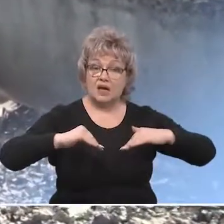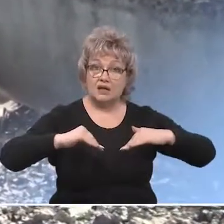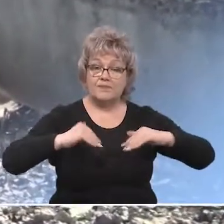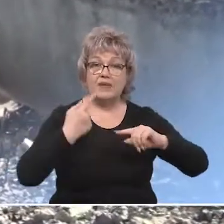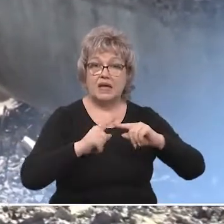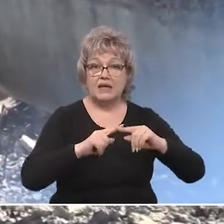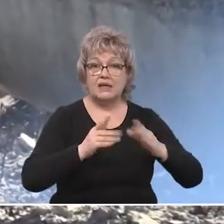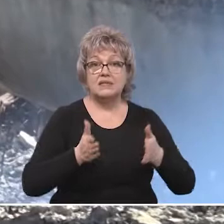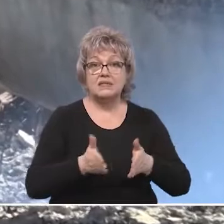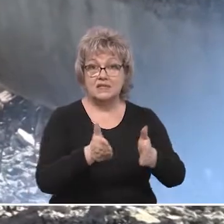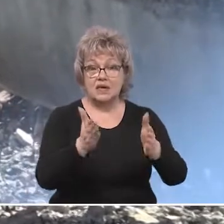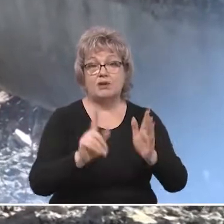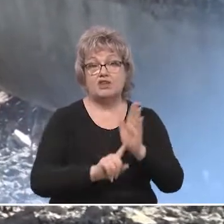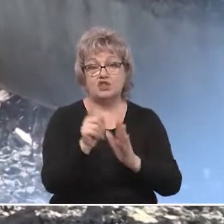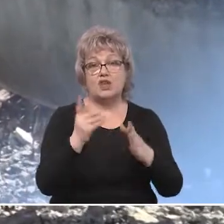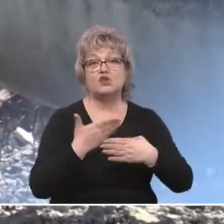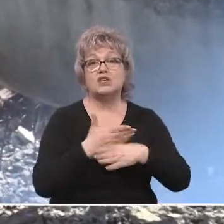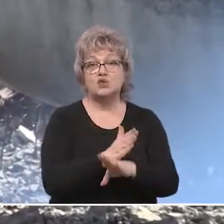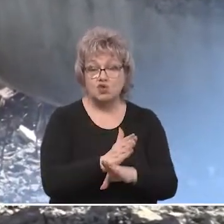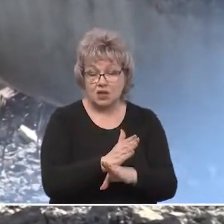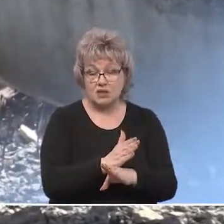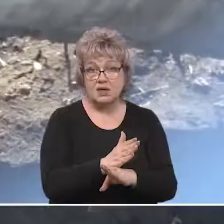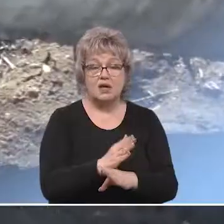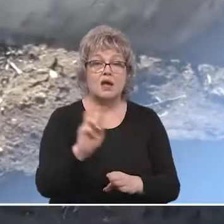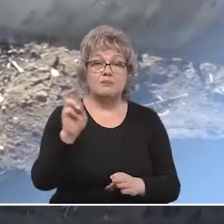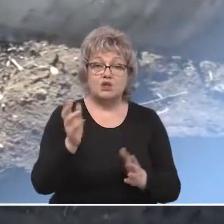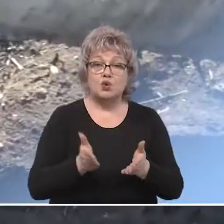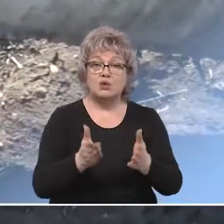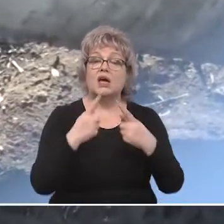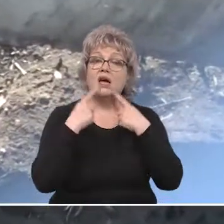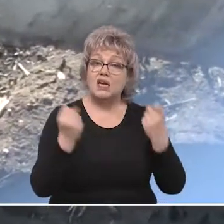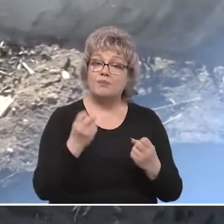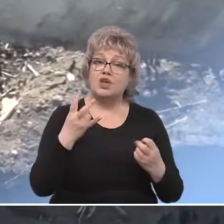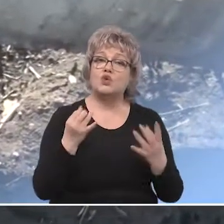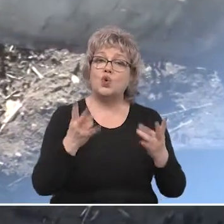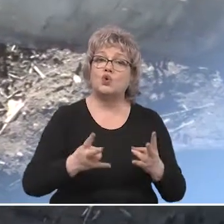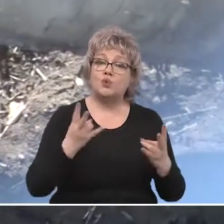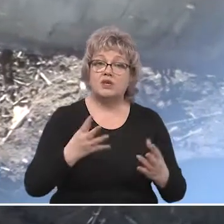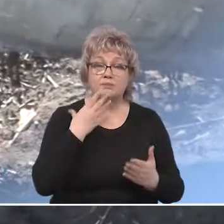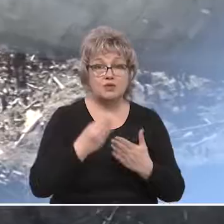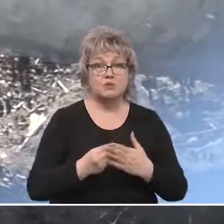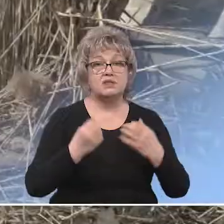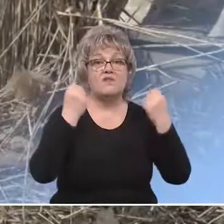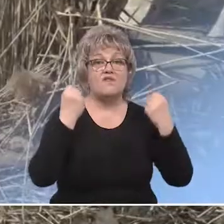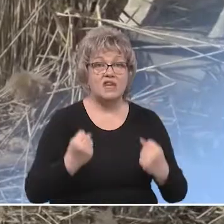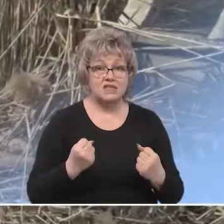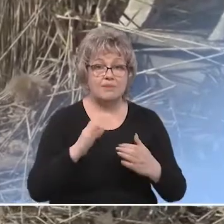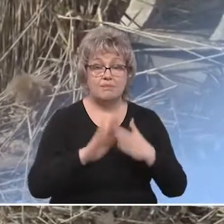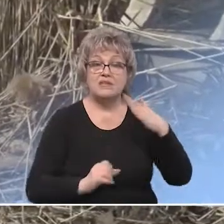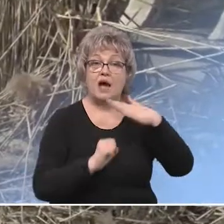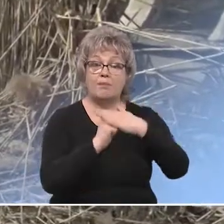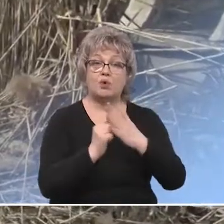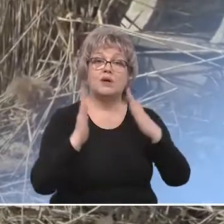проседание всей этой системы. Лотки начинают разрушаться, проседать. Бетон лотков крепкий, но хрупкий, и под собственным весом без